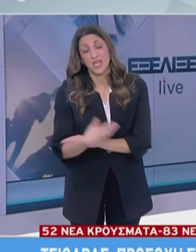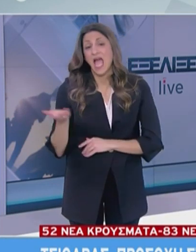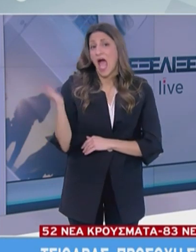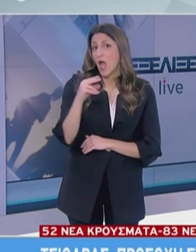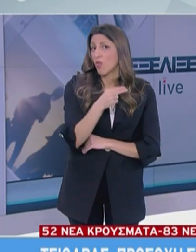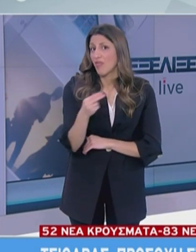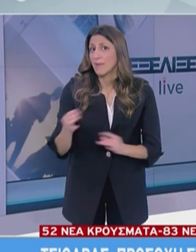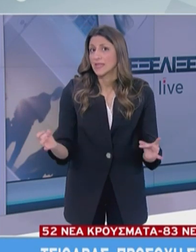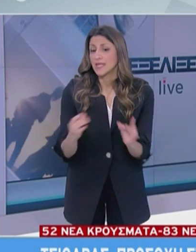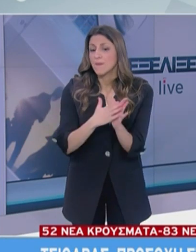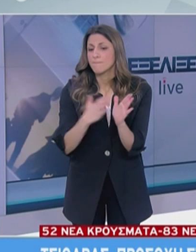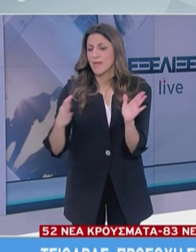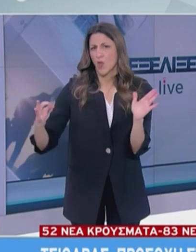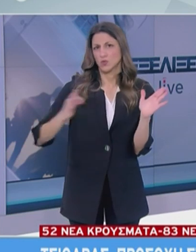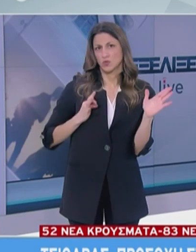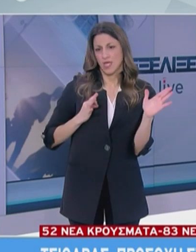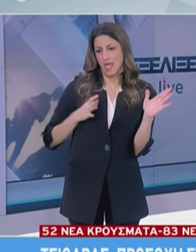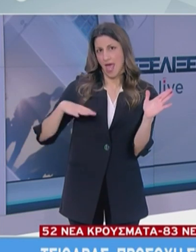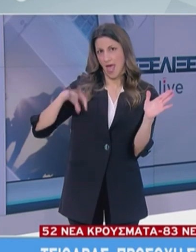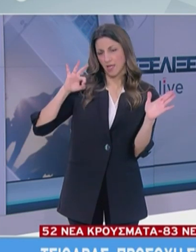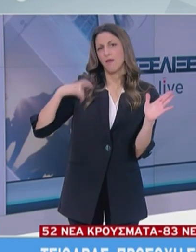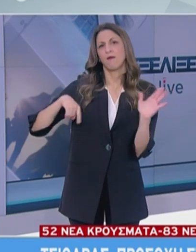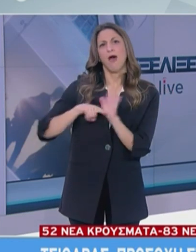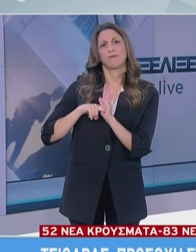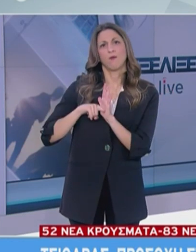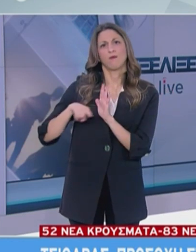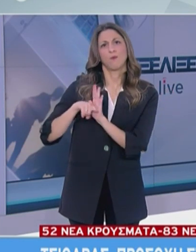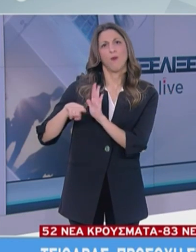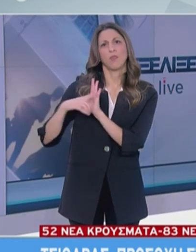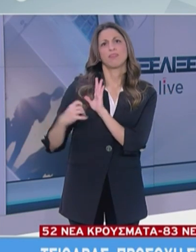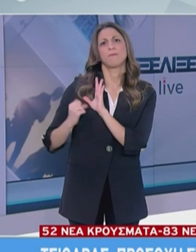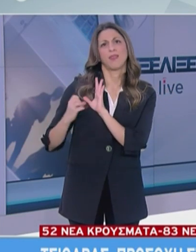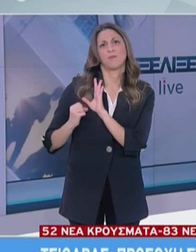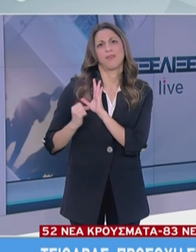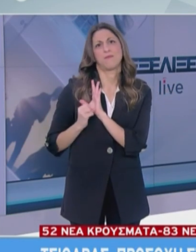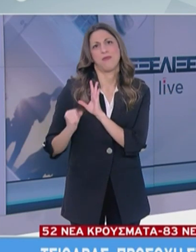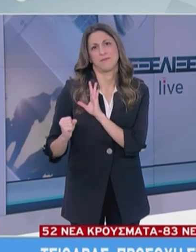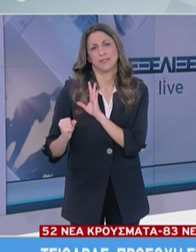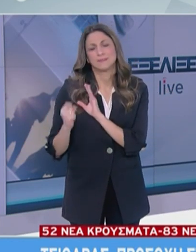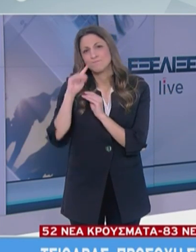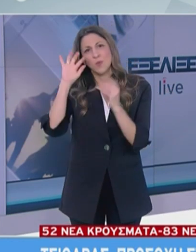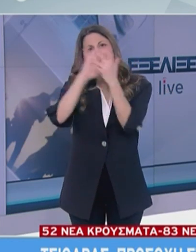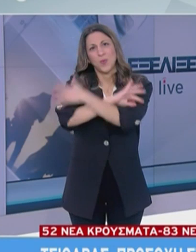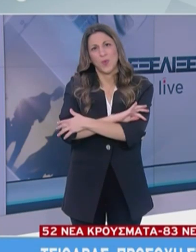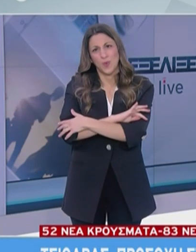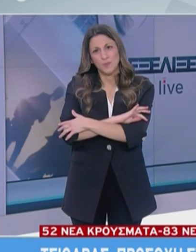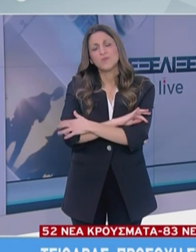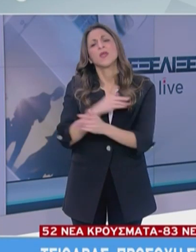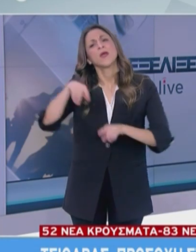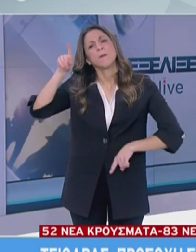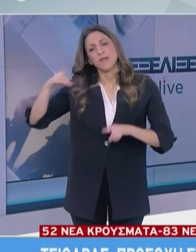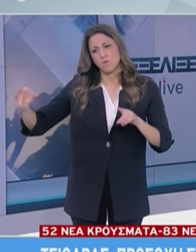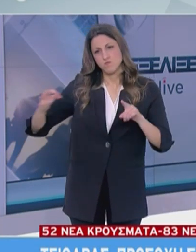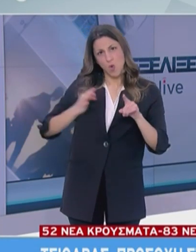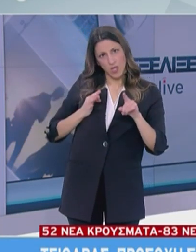Επίσης, όταν είσαι στην περίοδο επόάσης, όλα τα τεστ ήταν αρνητικά. Και για να γίνει ακόμα πιο περίπλοκη εικόνα, όπως σας έχω πει, κάποιοι